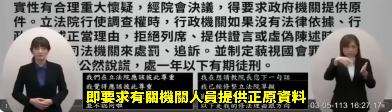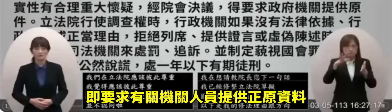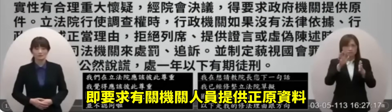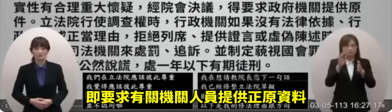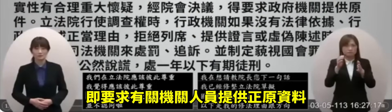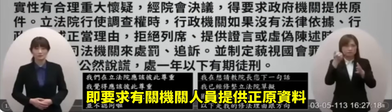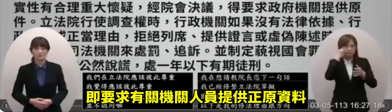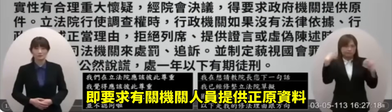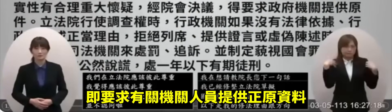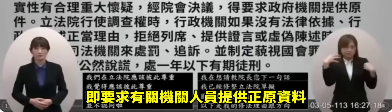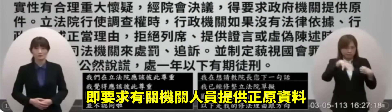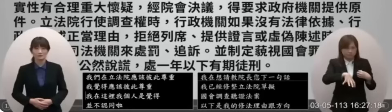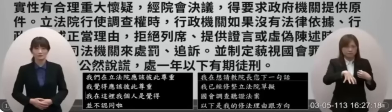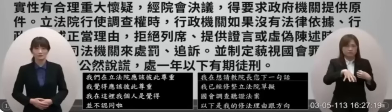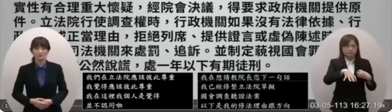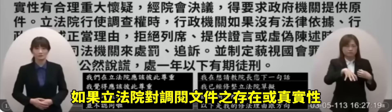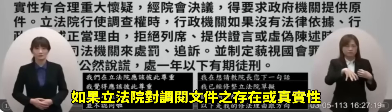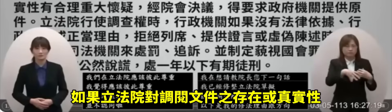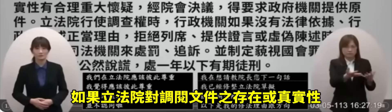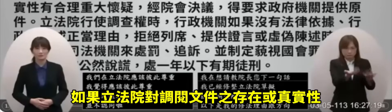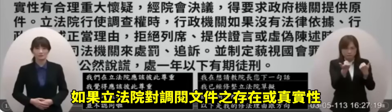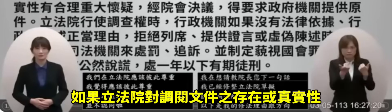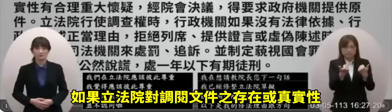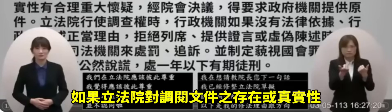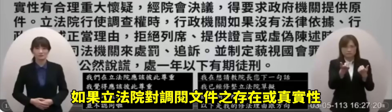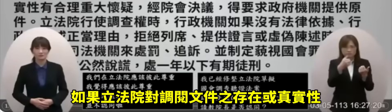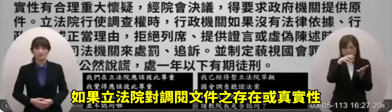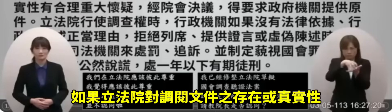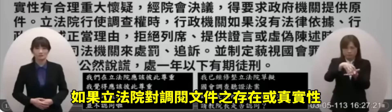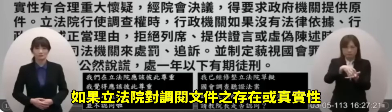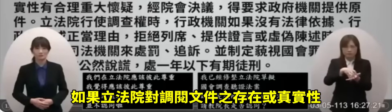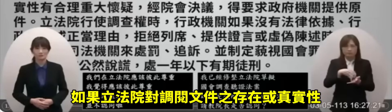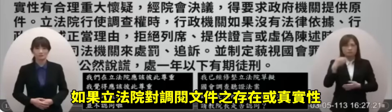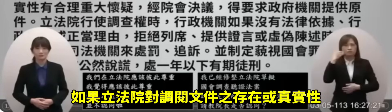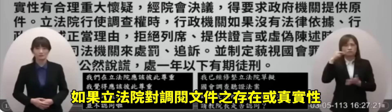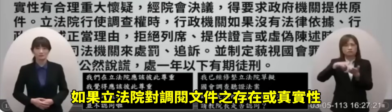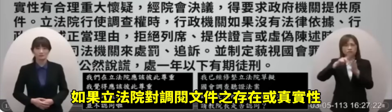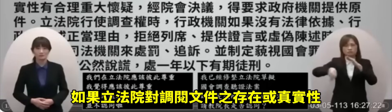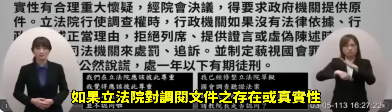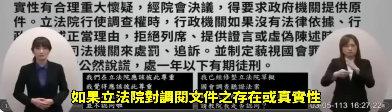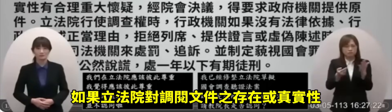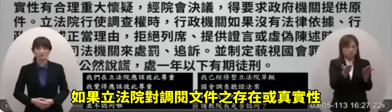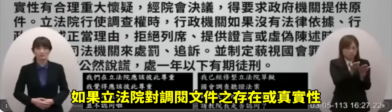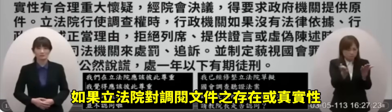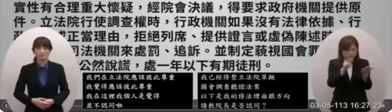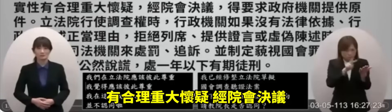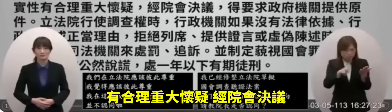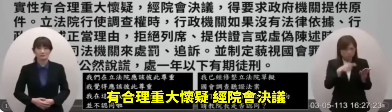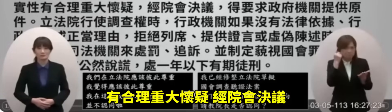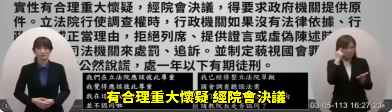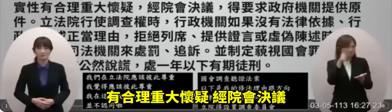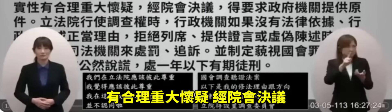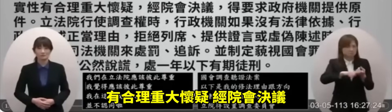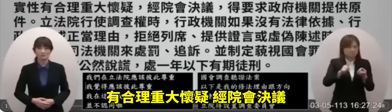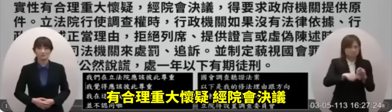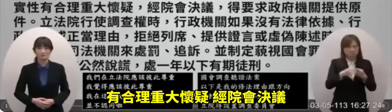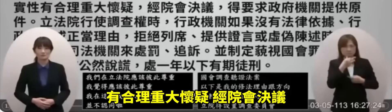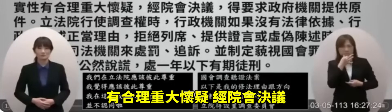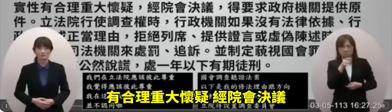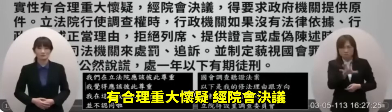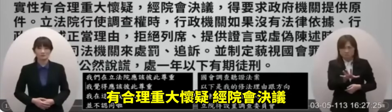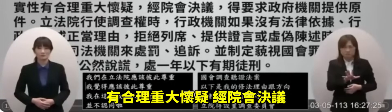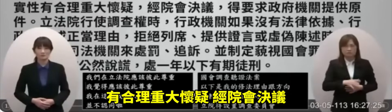人员提供证言资料。如果立法院对调阅文件之存在或真实性有合理重大怀